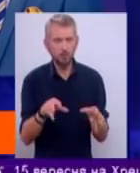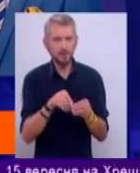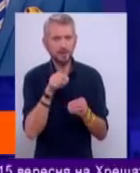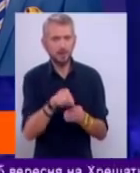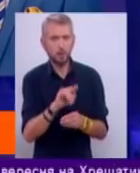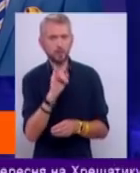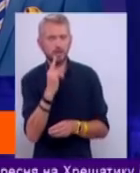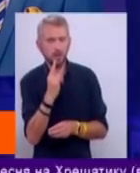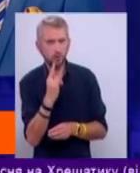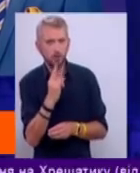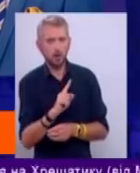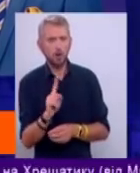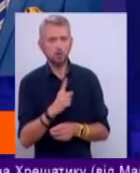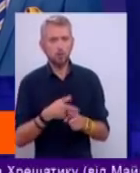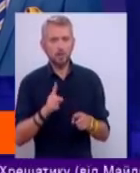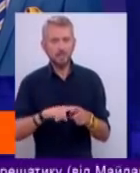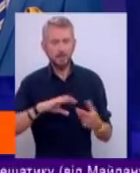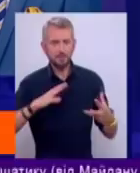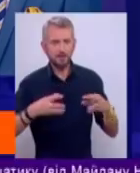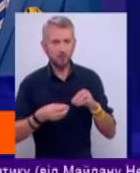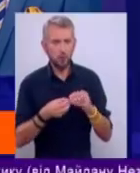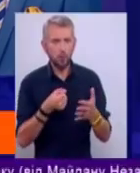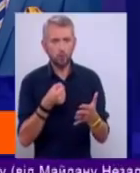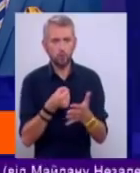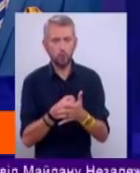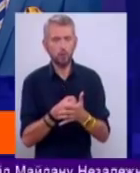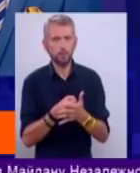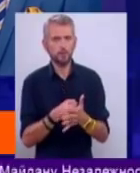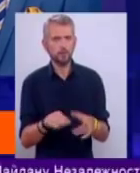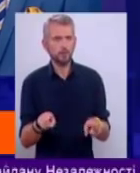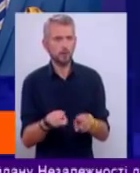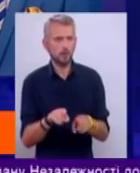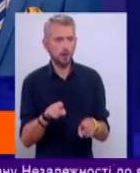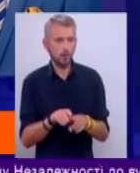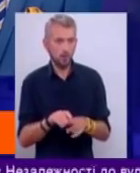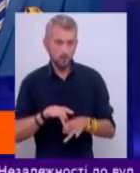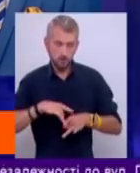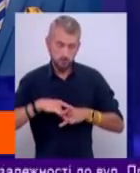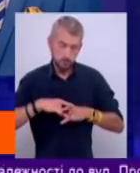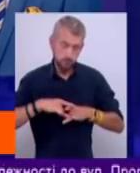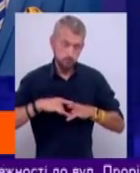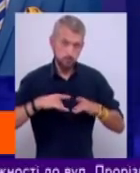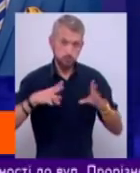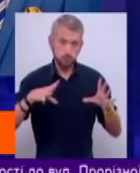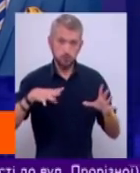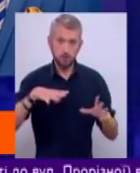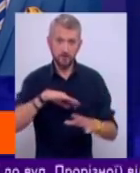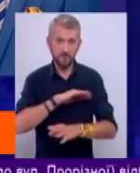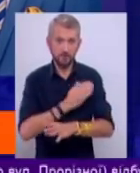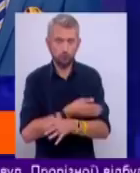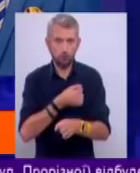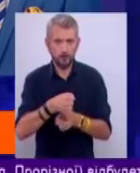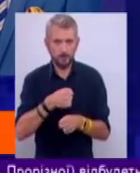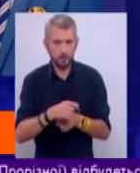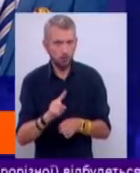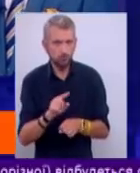дитиною, ось, що це призвело до такої емоційної бурі і такого фізичного насилля.